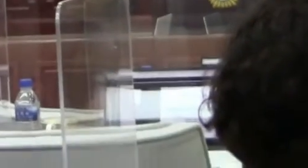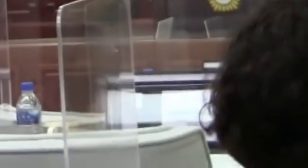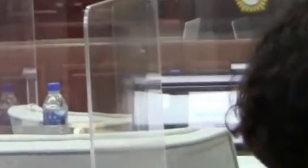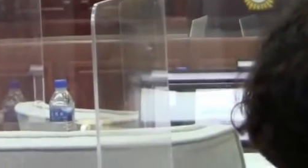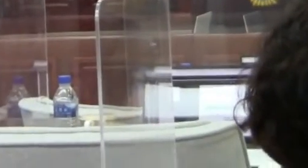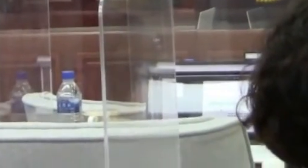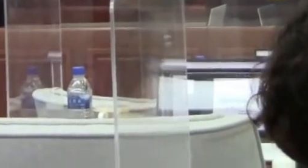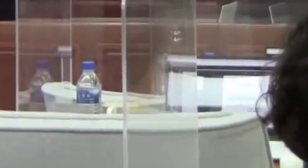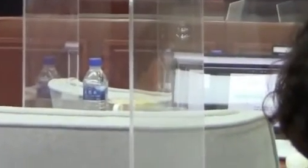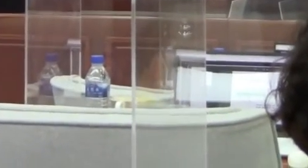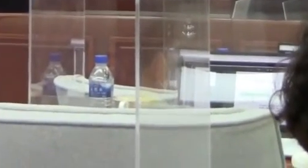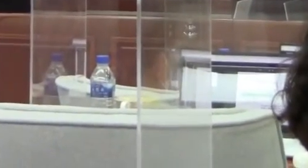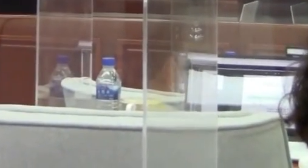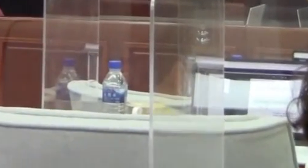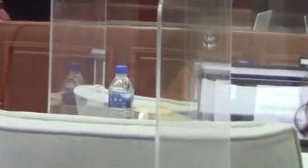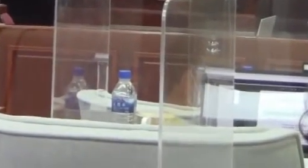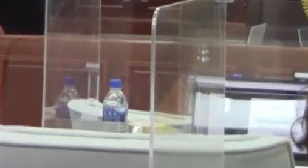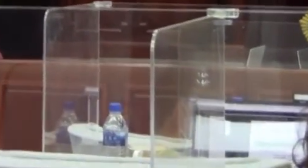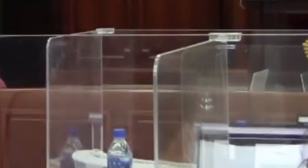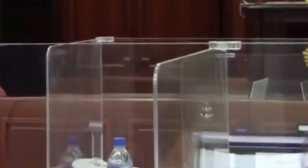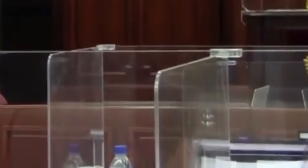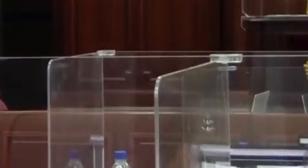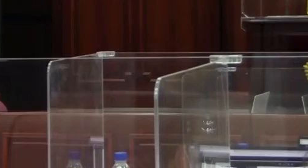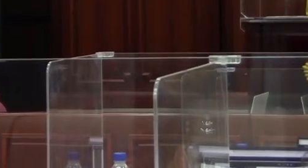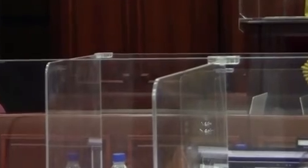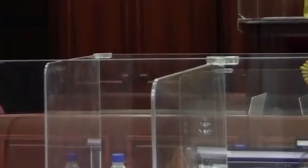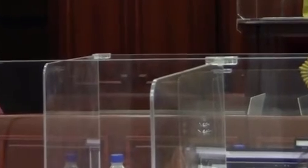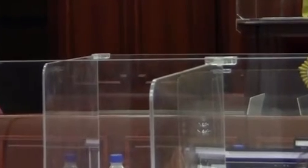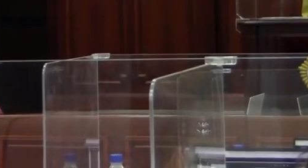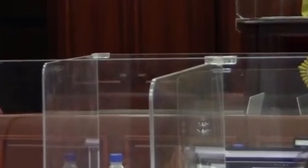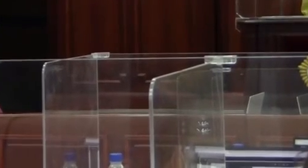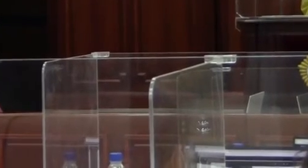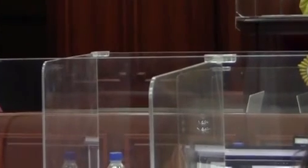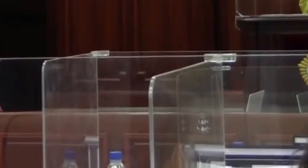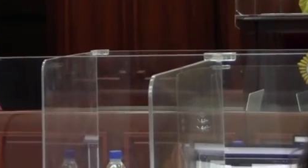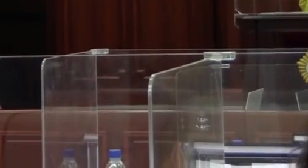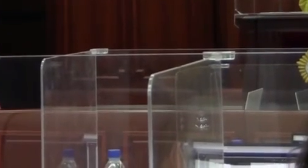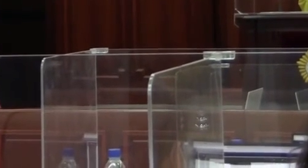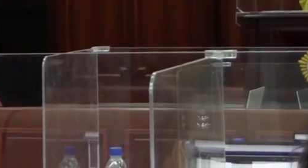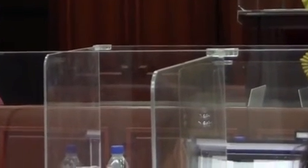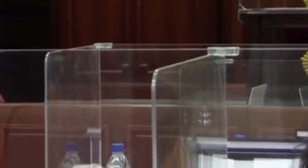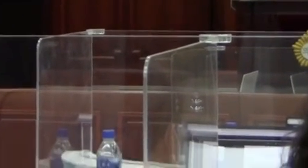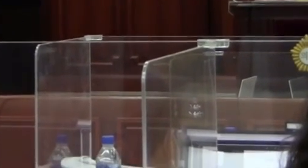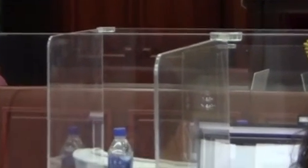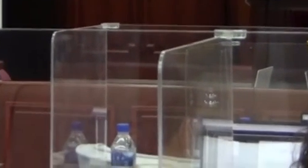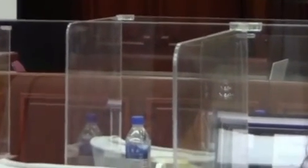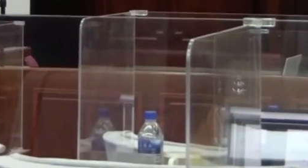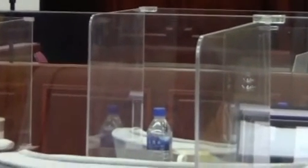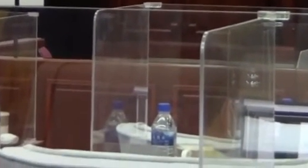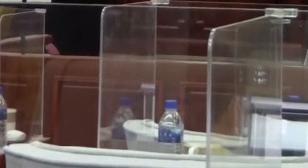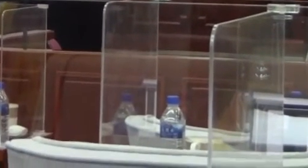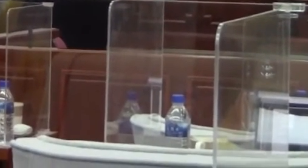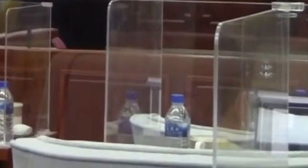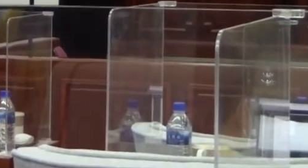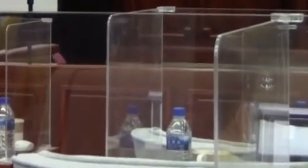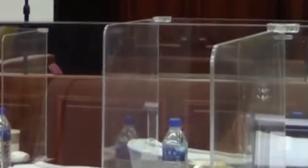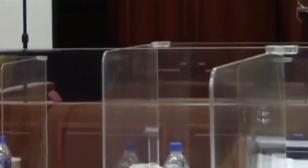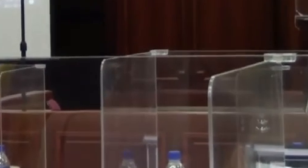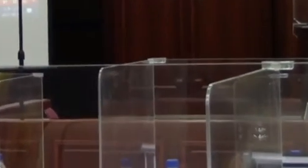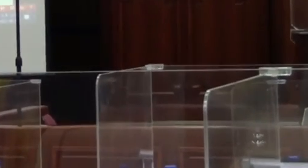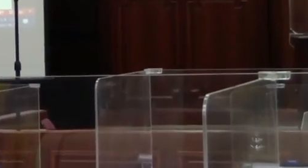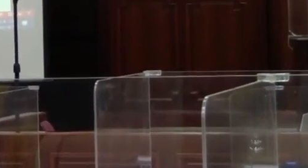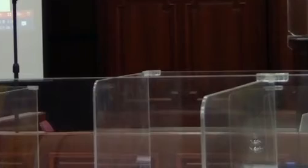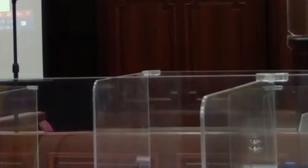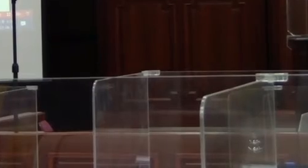사례를 보게 되면은 누구의 잘못도 어찌 보면 없습니다. 제가 첫 번째 5분 발언할 때 요지는 뭐냐면은